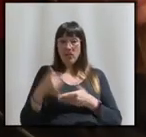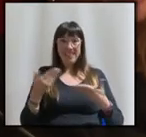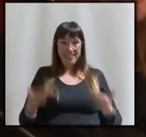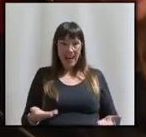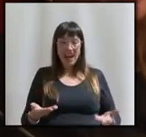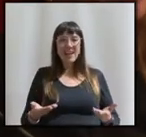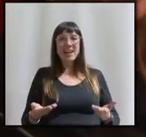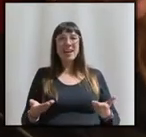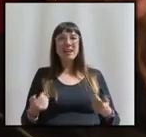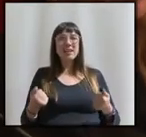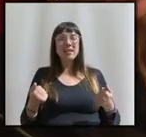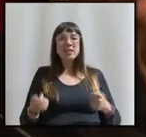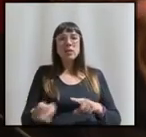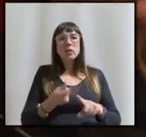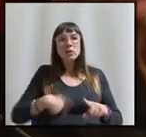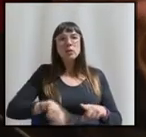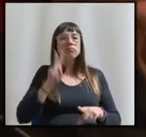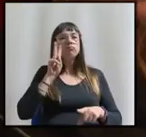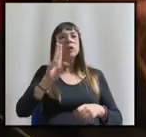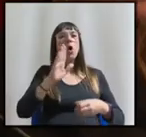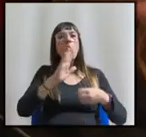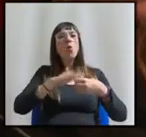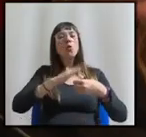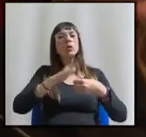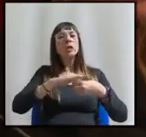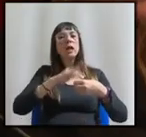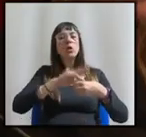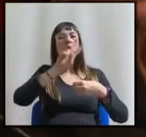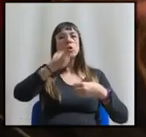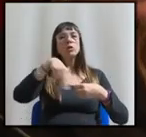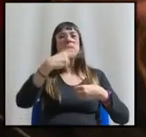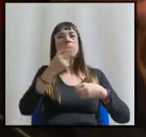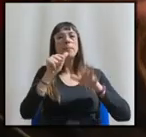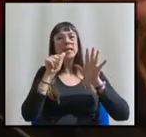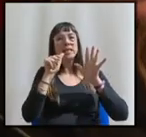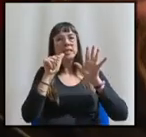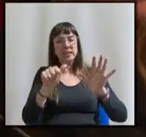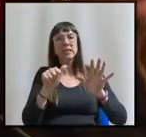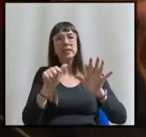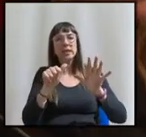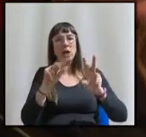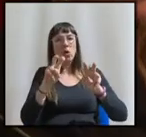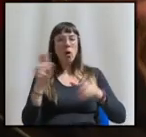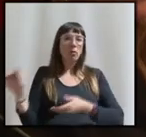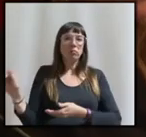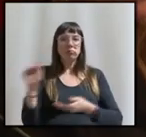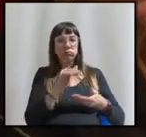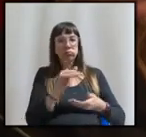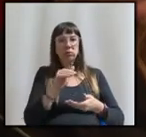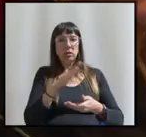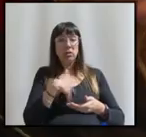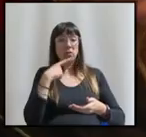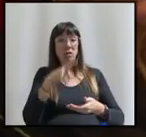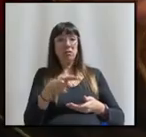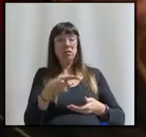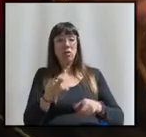que possiblement els contenidors que es trauran el 2026 són uns contenidors que possiblement no seran amortitzats, però jo diria que l'equivocació